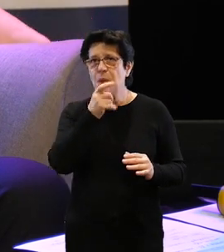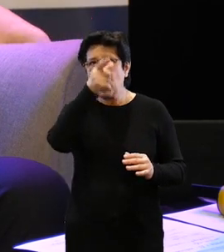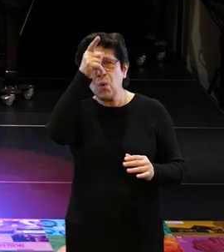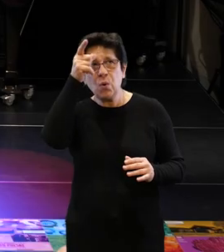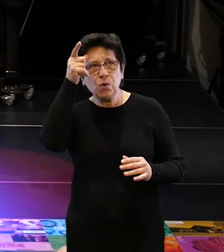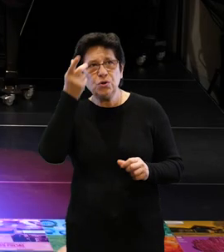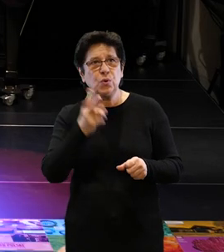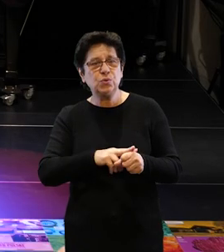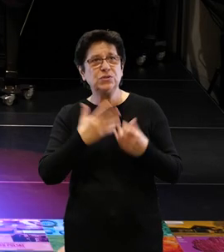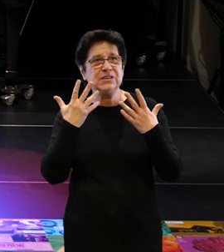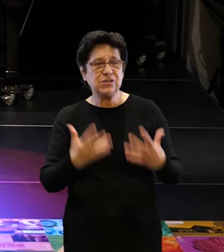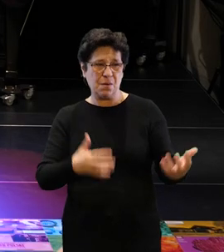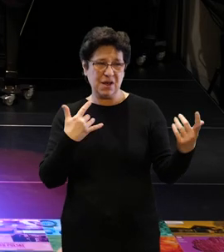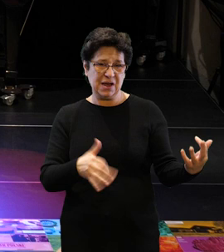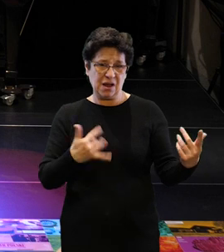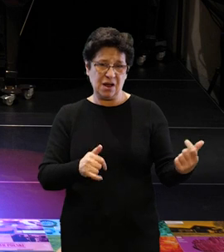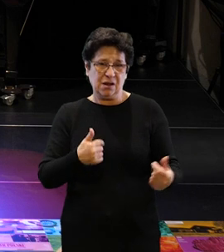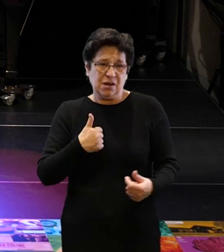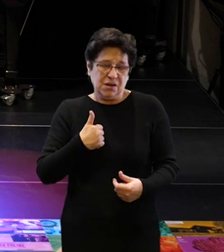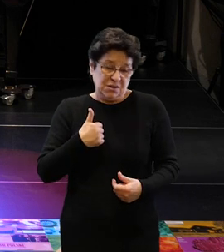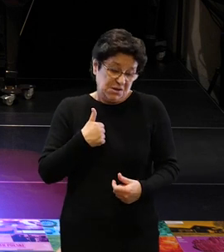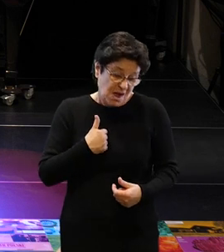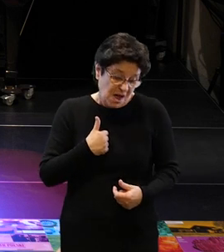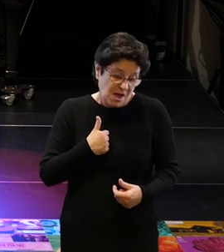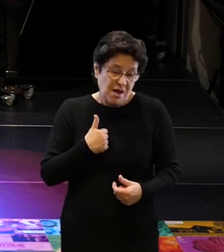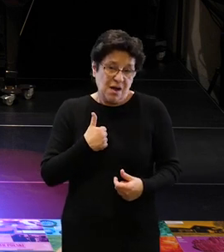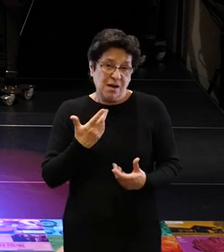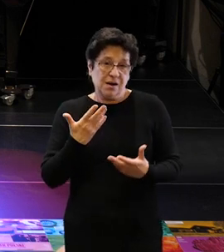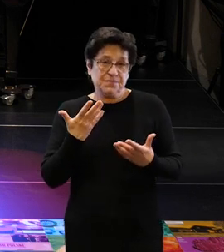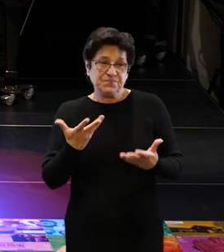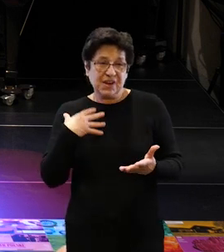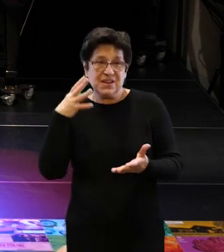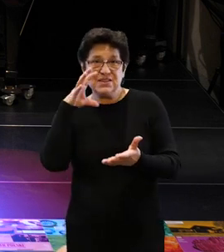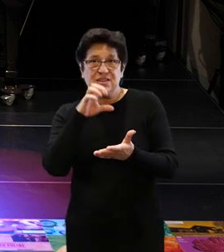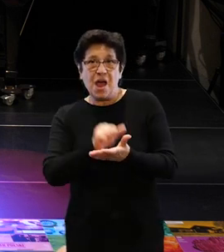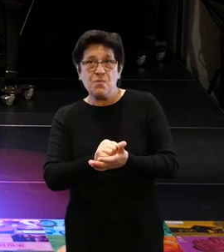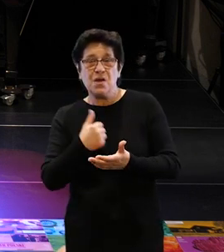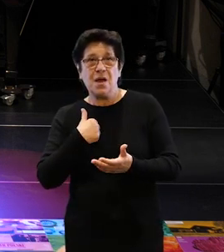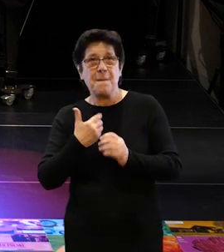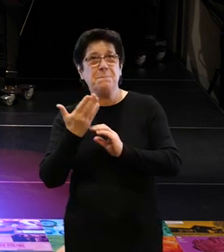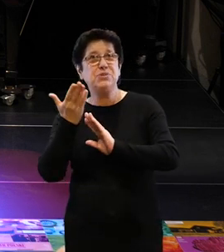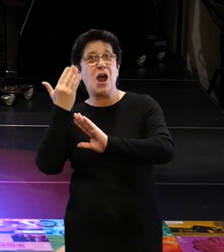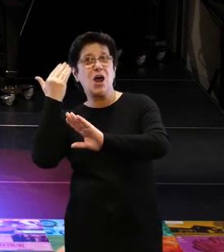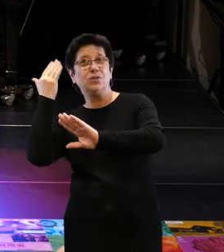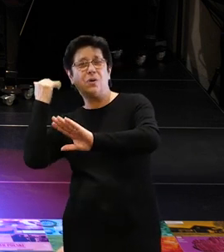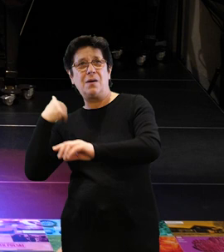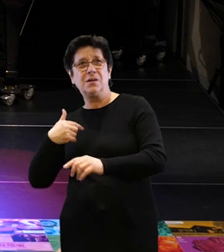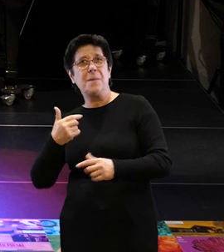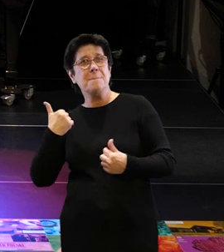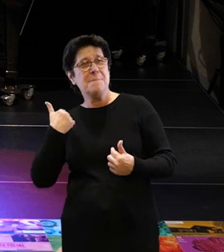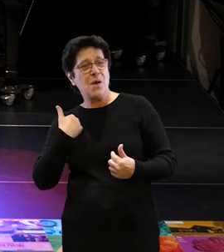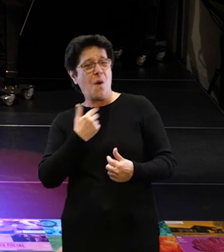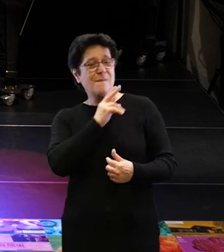chcą na czymś grać a przecież ja jako regionalista jako zajmujący się przeszłością wiem że kiedyś w każdym domu